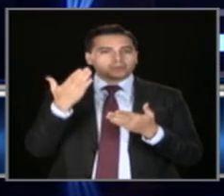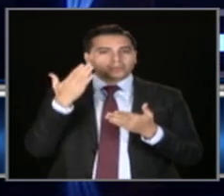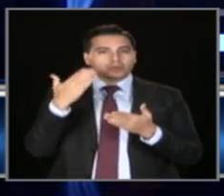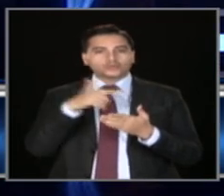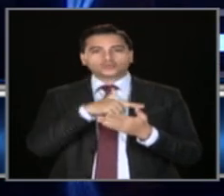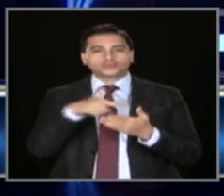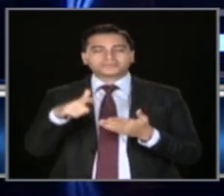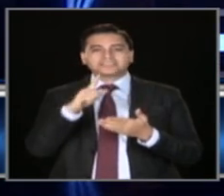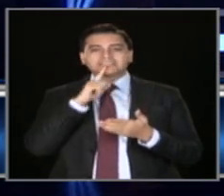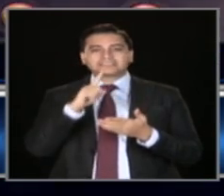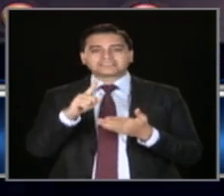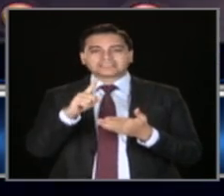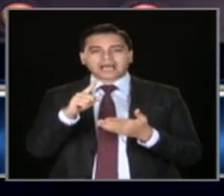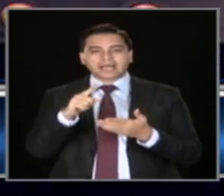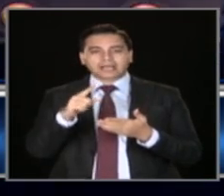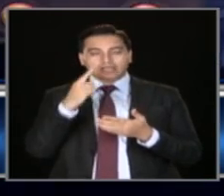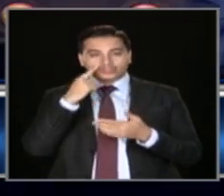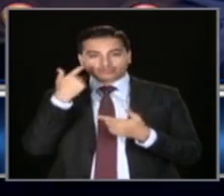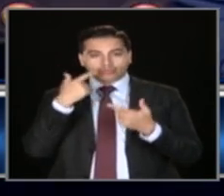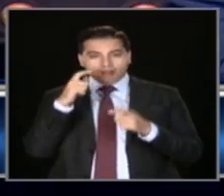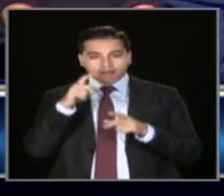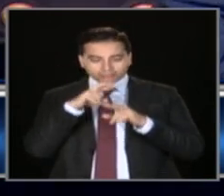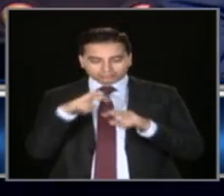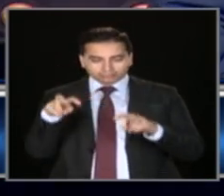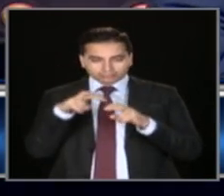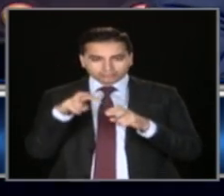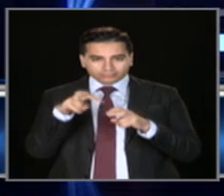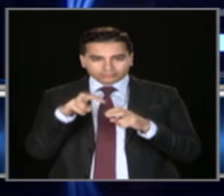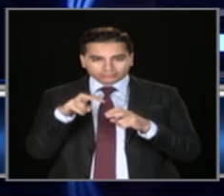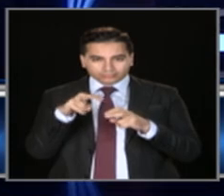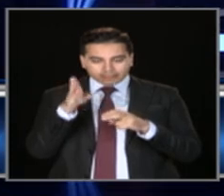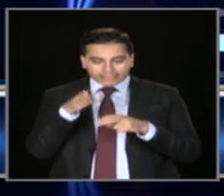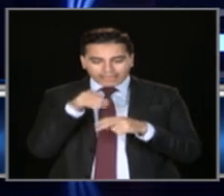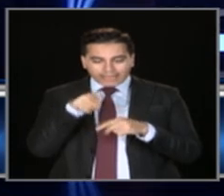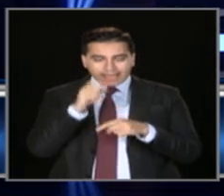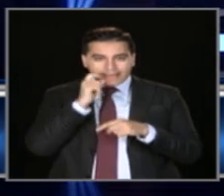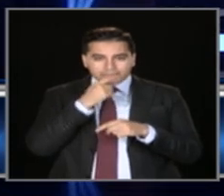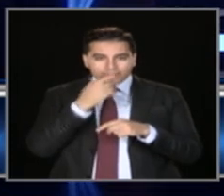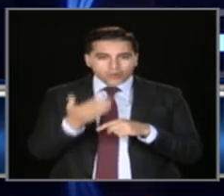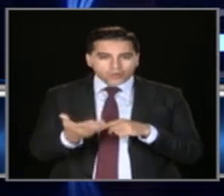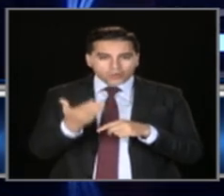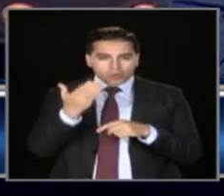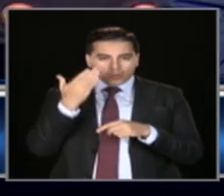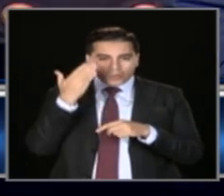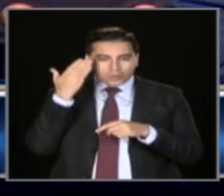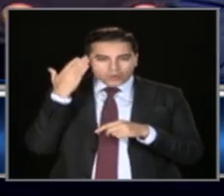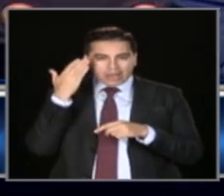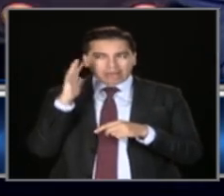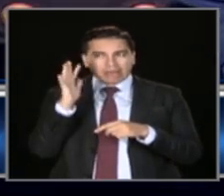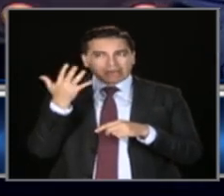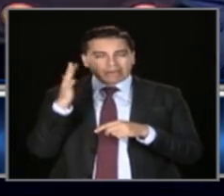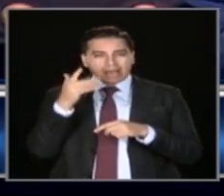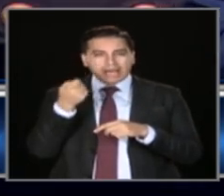الميلادي. الباحثون قدروا يأرخوا المخطوطة دي بدقة، وصلت